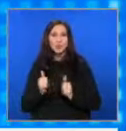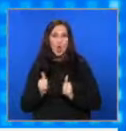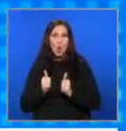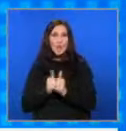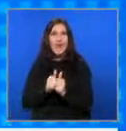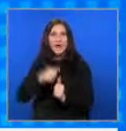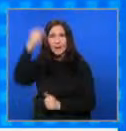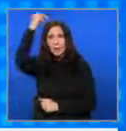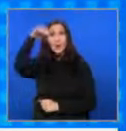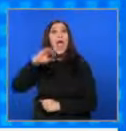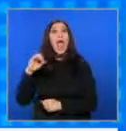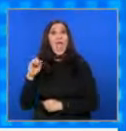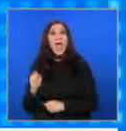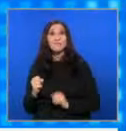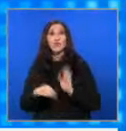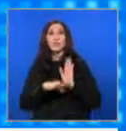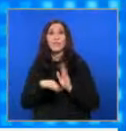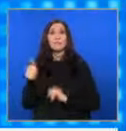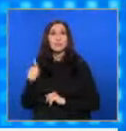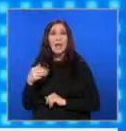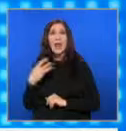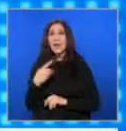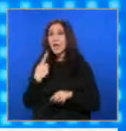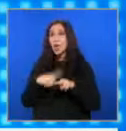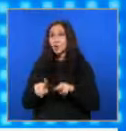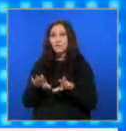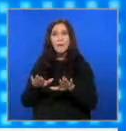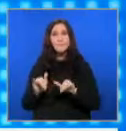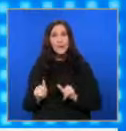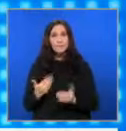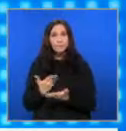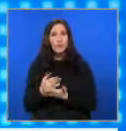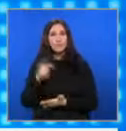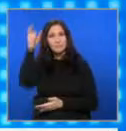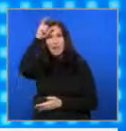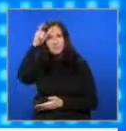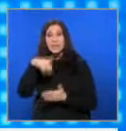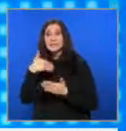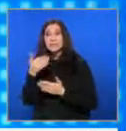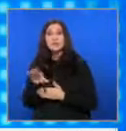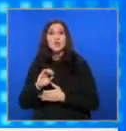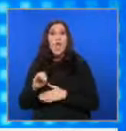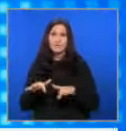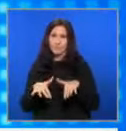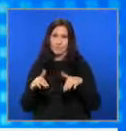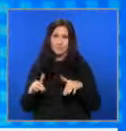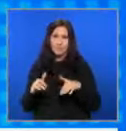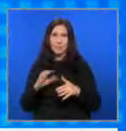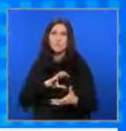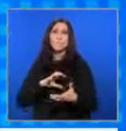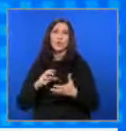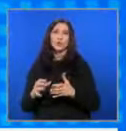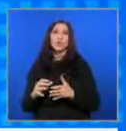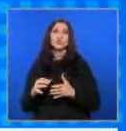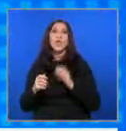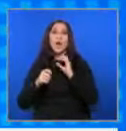Солидарна България. Евродепутатът от БСП Елена Йончева пък прие номинацията на ДПС за следващия Европарламент.